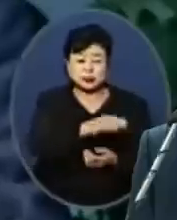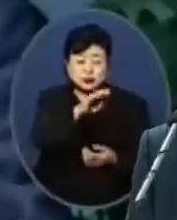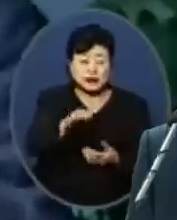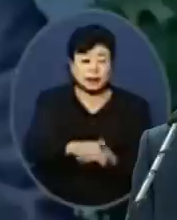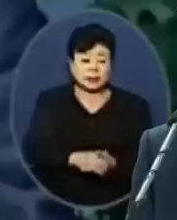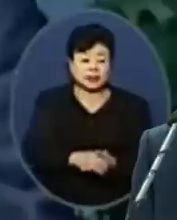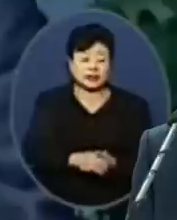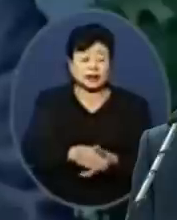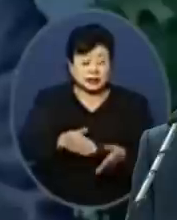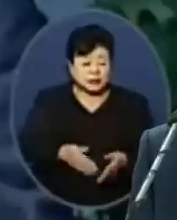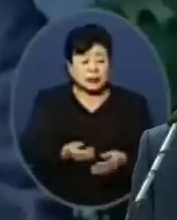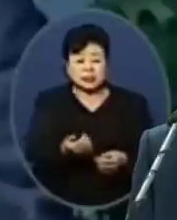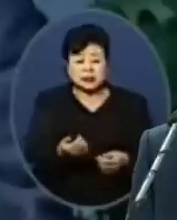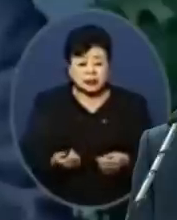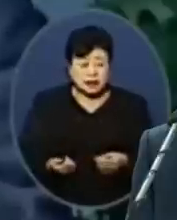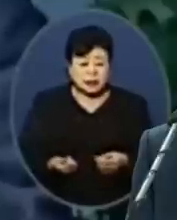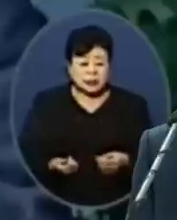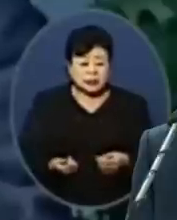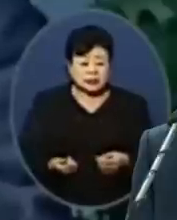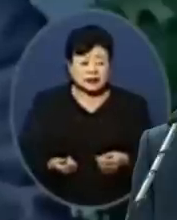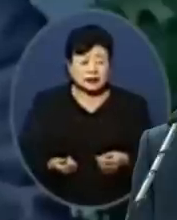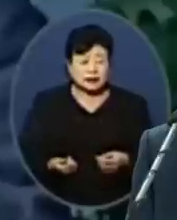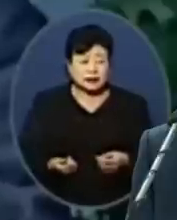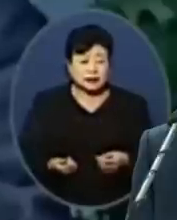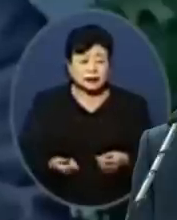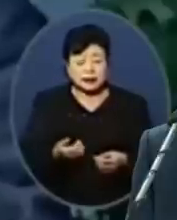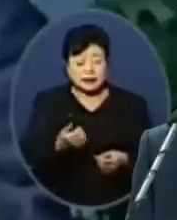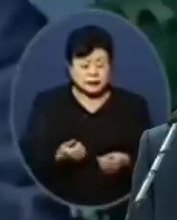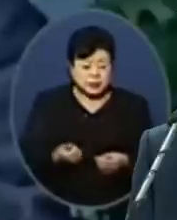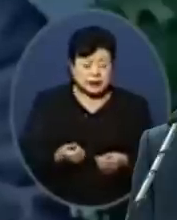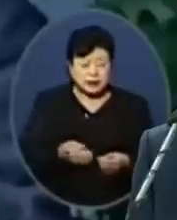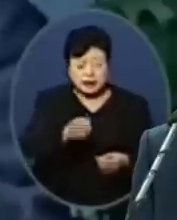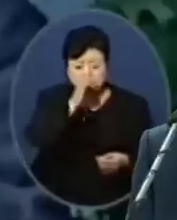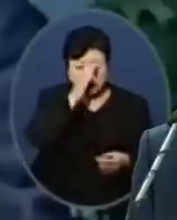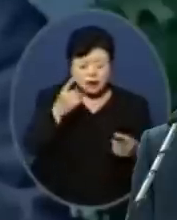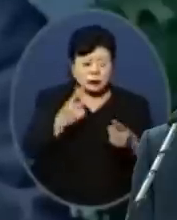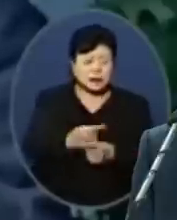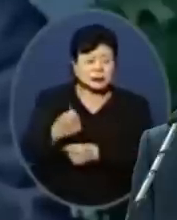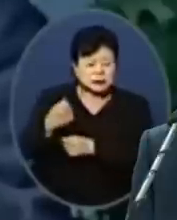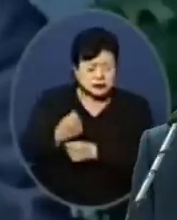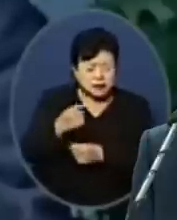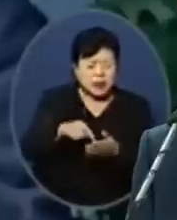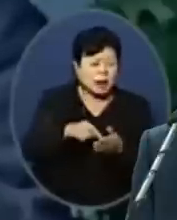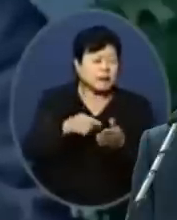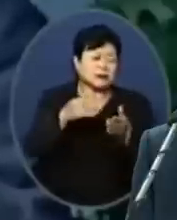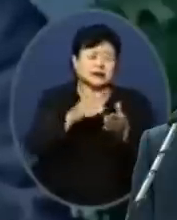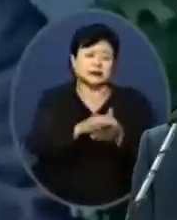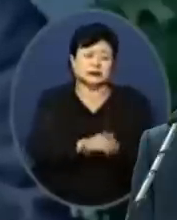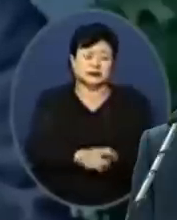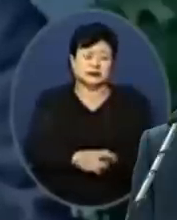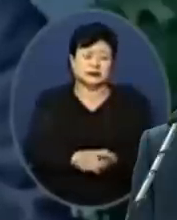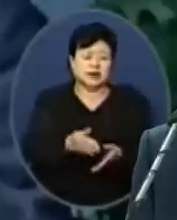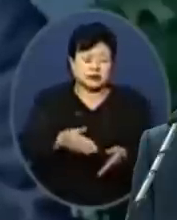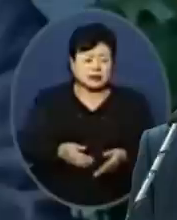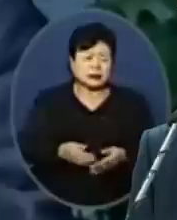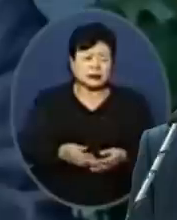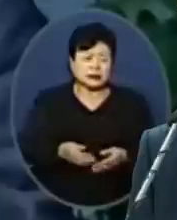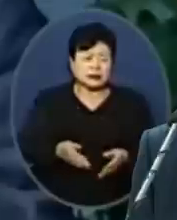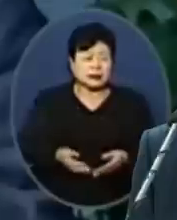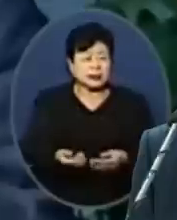우리가 태어나기 전에 벌써 우리 병을 대신 청산한 것입니다. 태어나기도